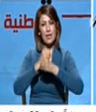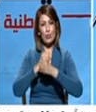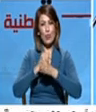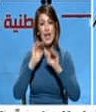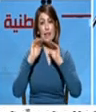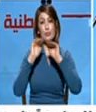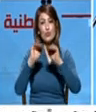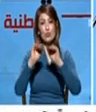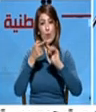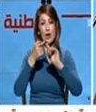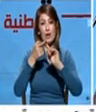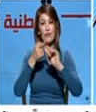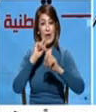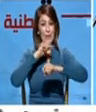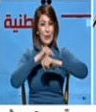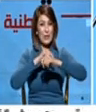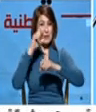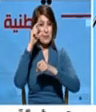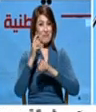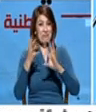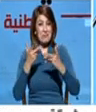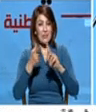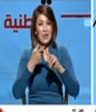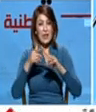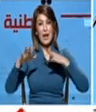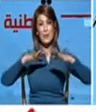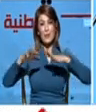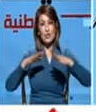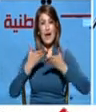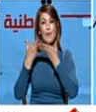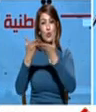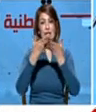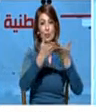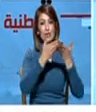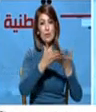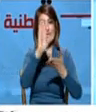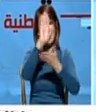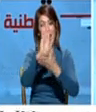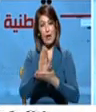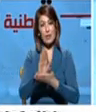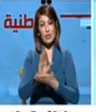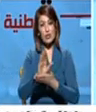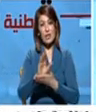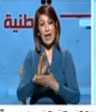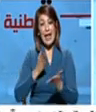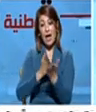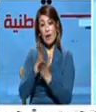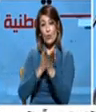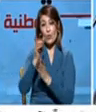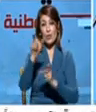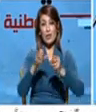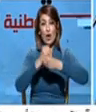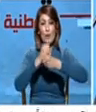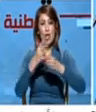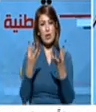ان ااكد على بصفه مؤقته والهدف الاسمى من الاجراءات اللي هو مساعدتها باستحاله بتاعها كنت وقفا مؤقتا